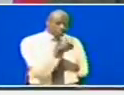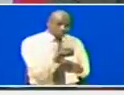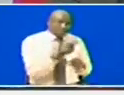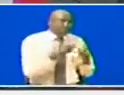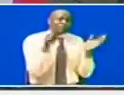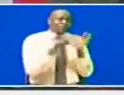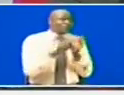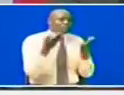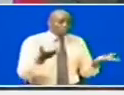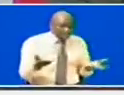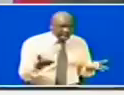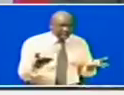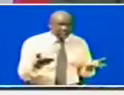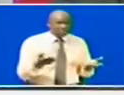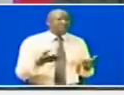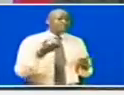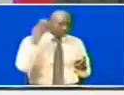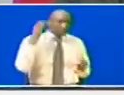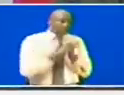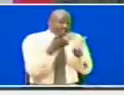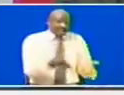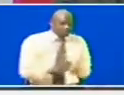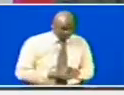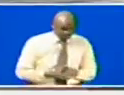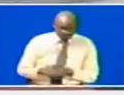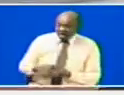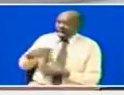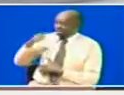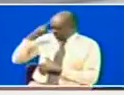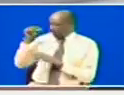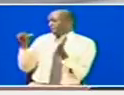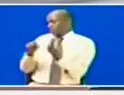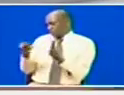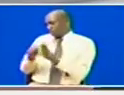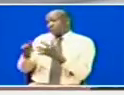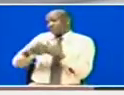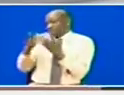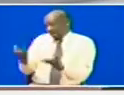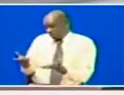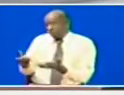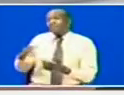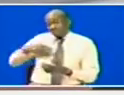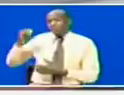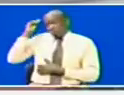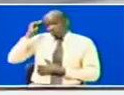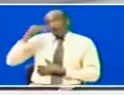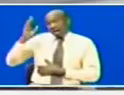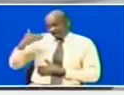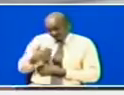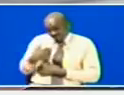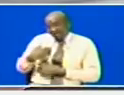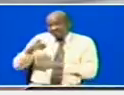shida iko wapi ndio kuwe na huu tofauti wa kitambo na sasa? Nafikiri shida inatokea mahala ambapo tumeelimika, ndio. Alafu na katika